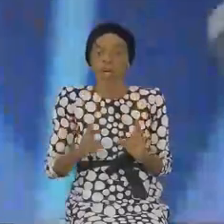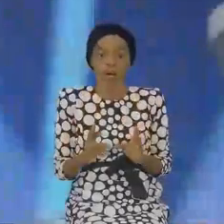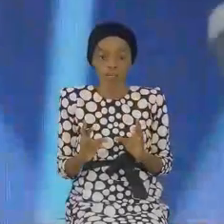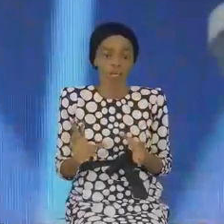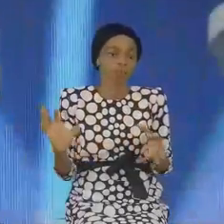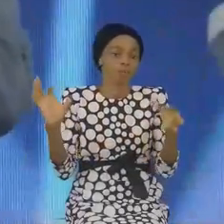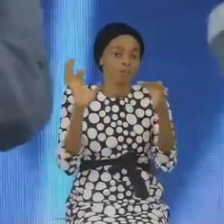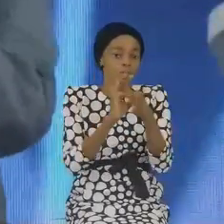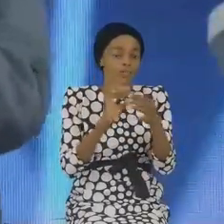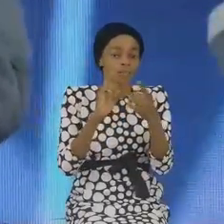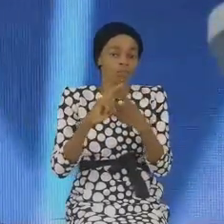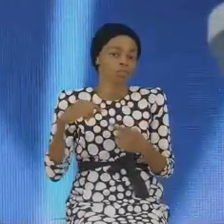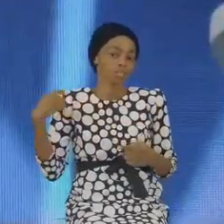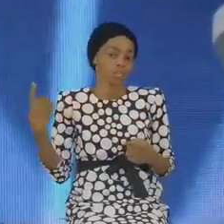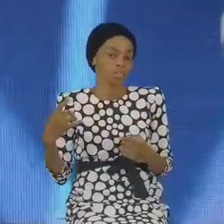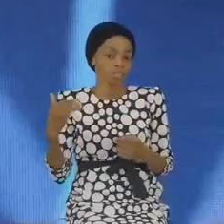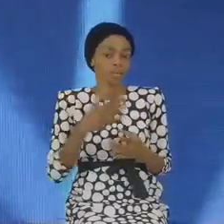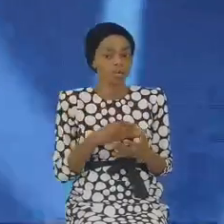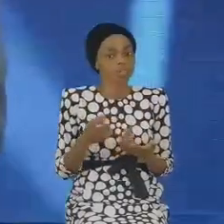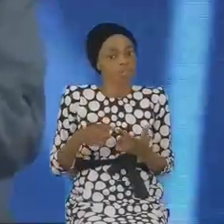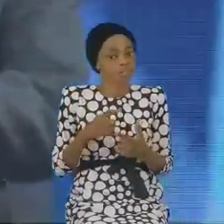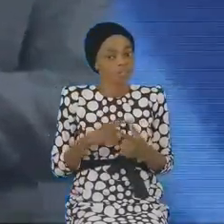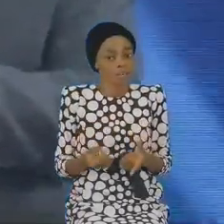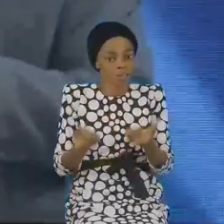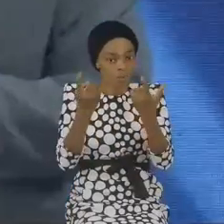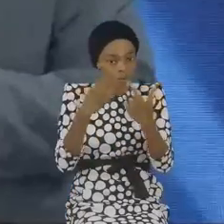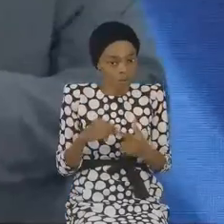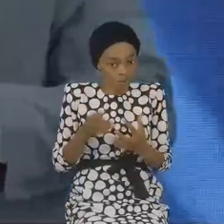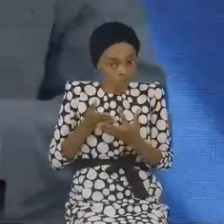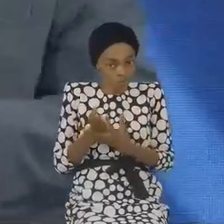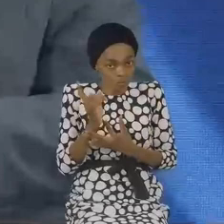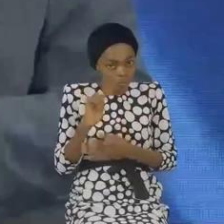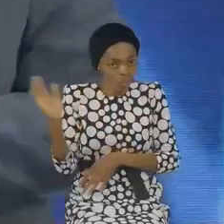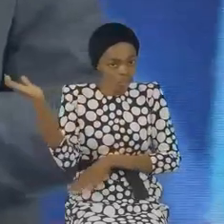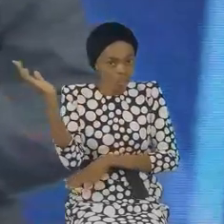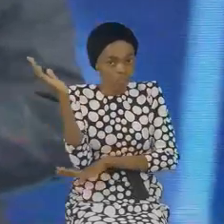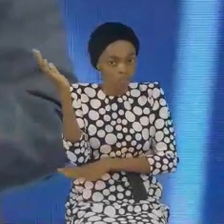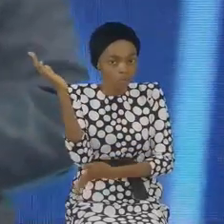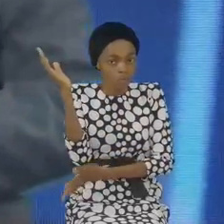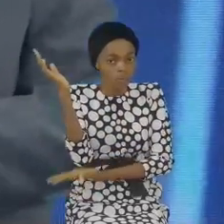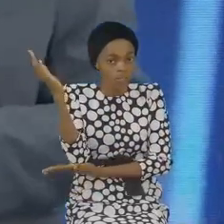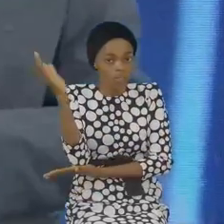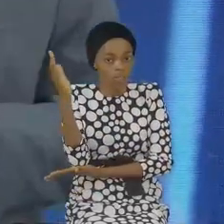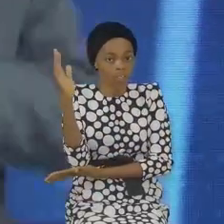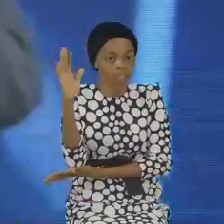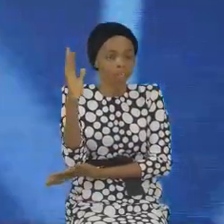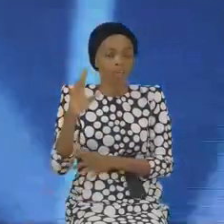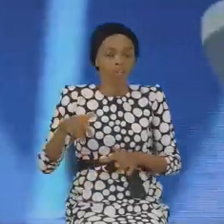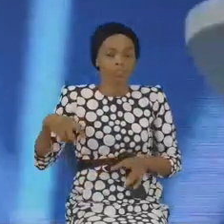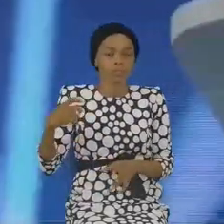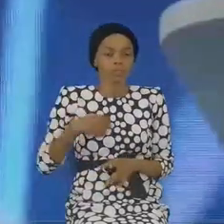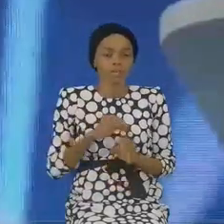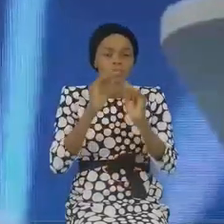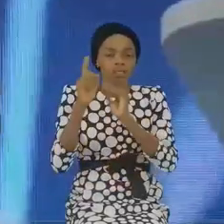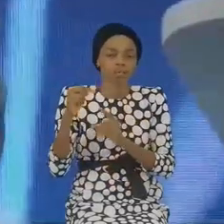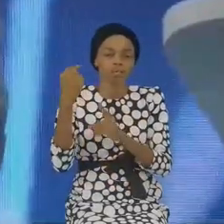ils sont attachés à l'Éternel, alors voici la marche à travers le désert. Nous leur enseignons la parole de Dieu parce que